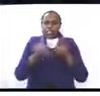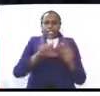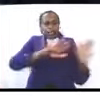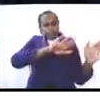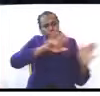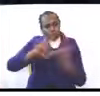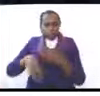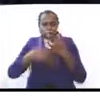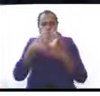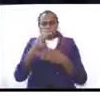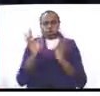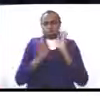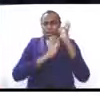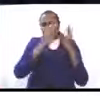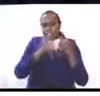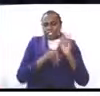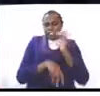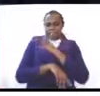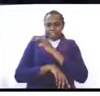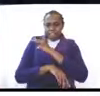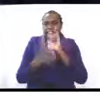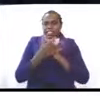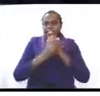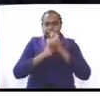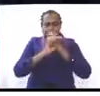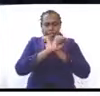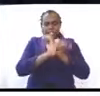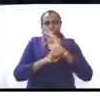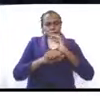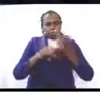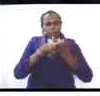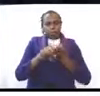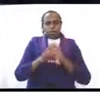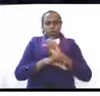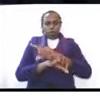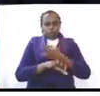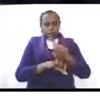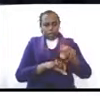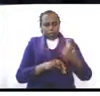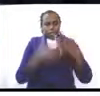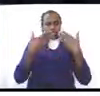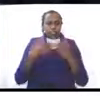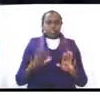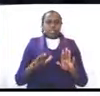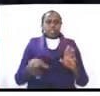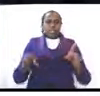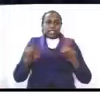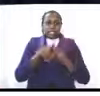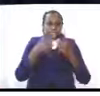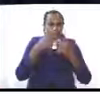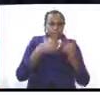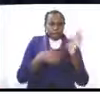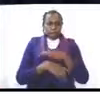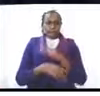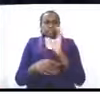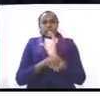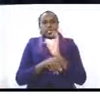uondolee uoga. Na Baba uwalinde kutokana na ugonjwa huu. Na watakaporudi